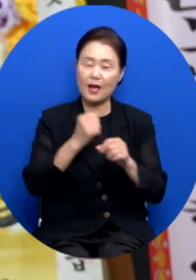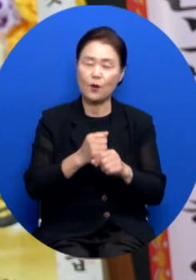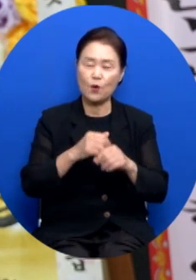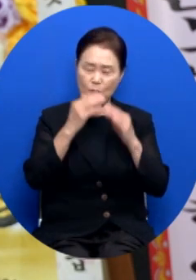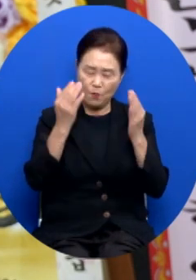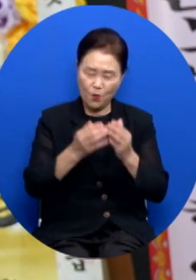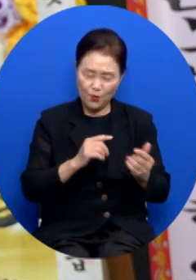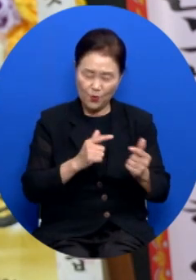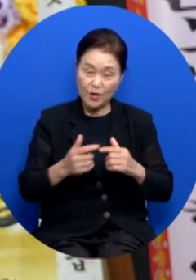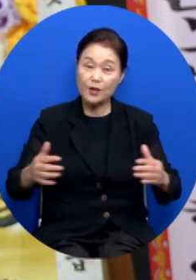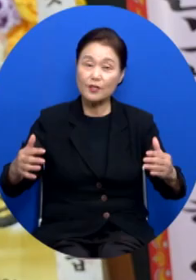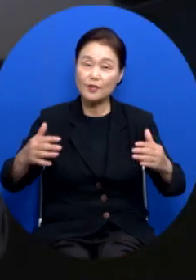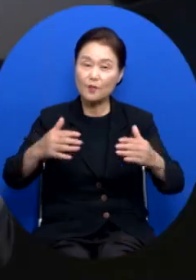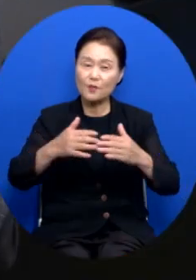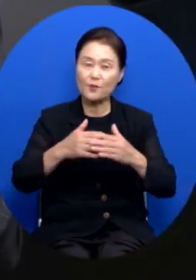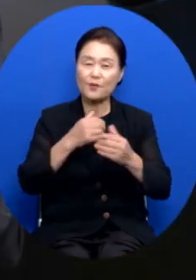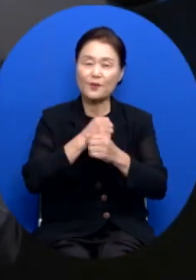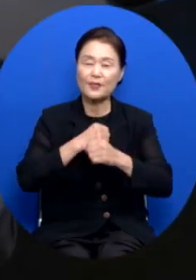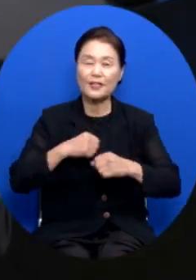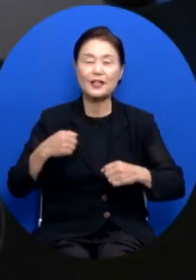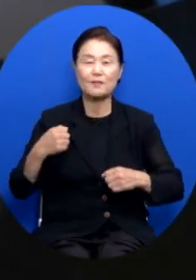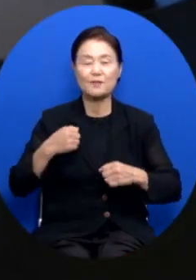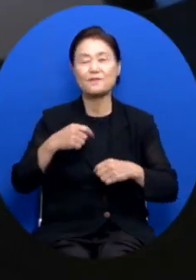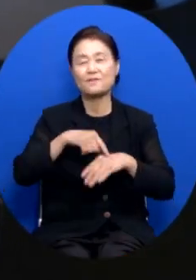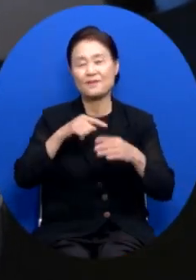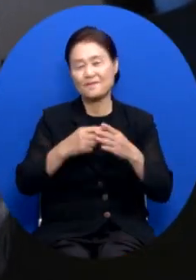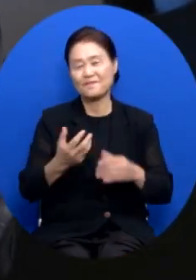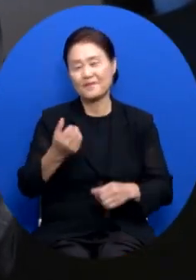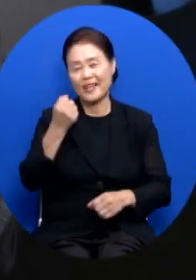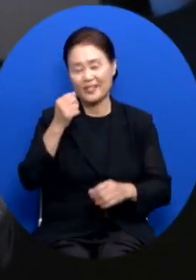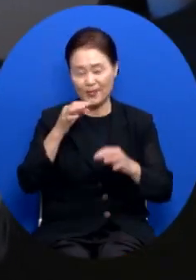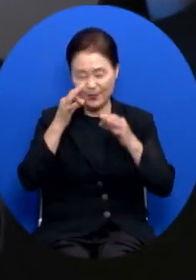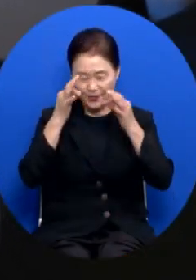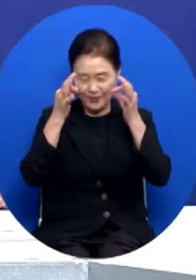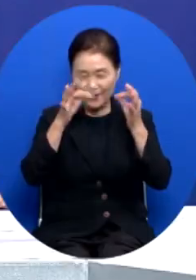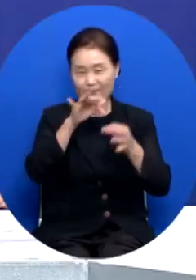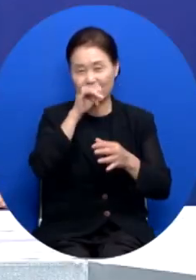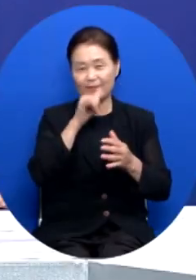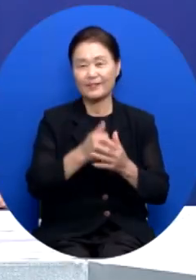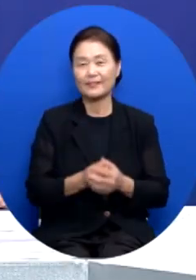있는 그런 넓은 가슴을 가지려고 합니다.